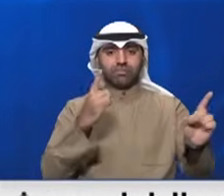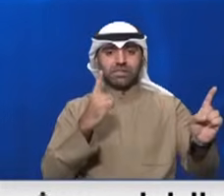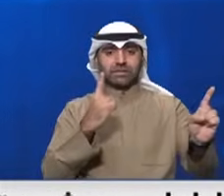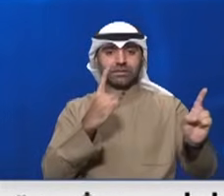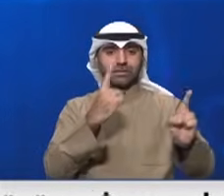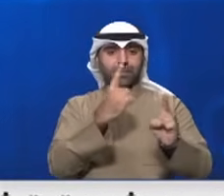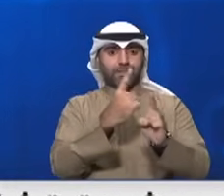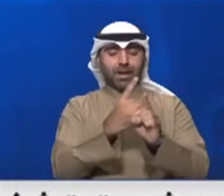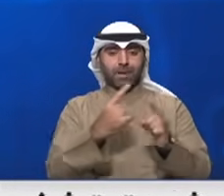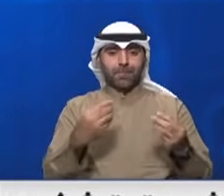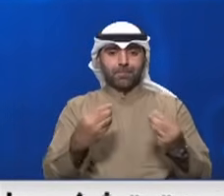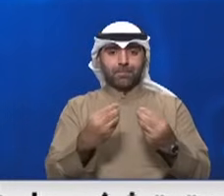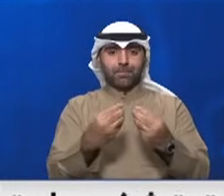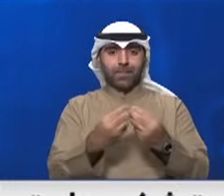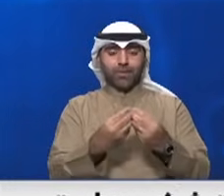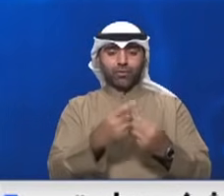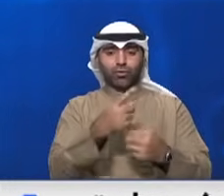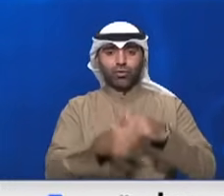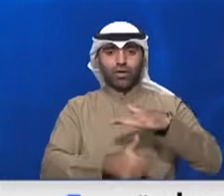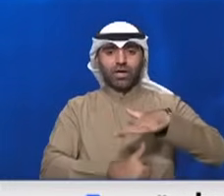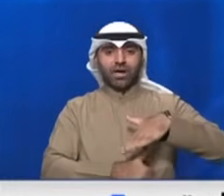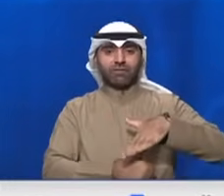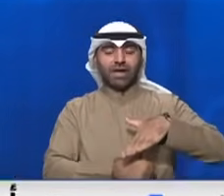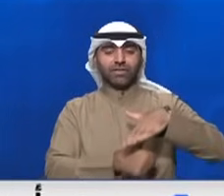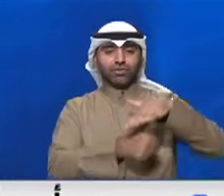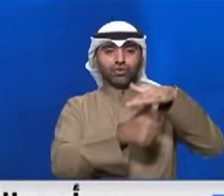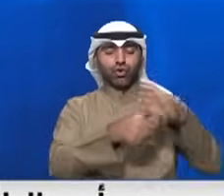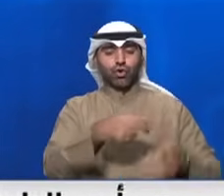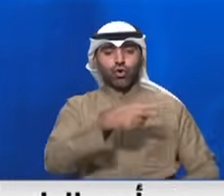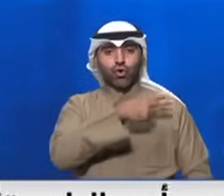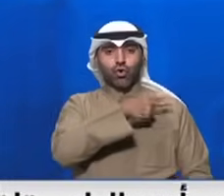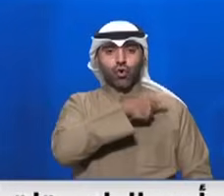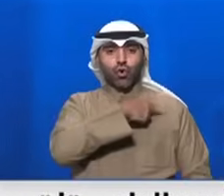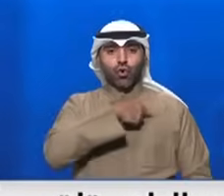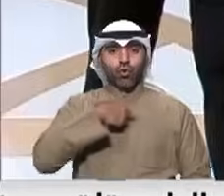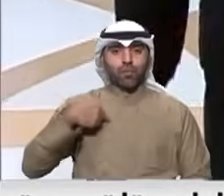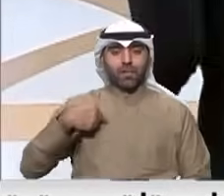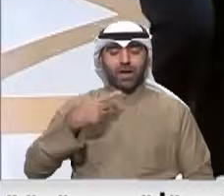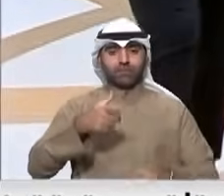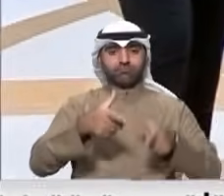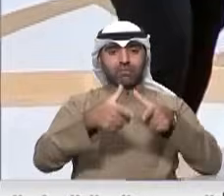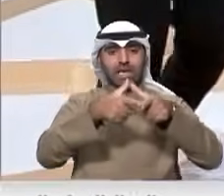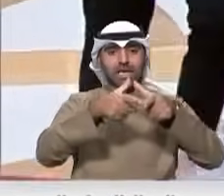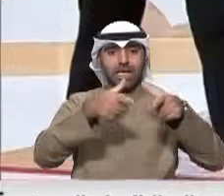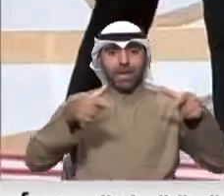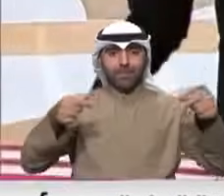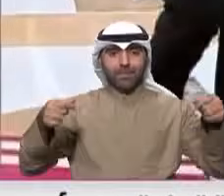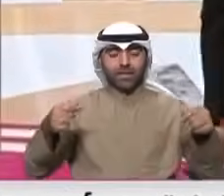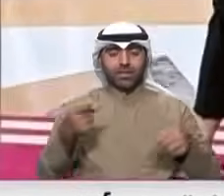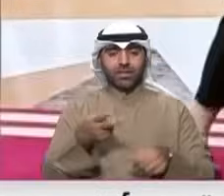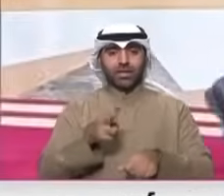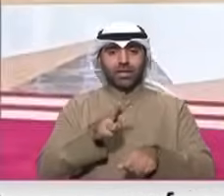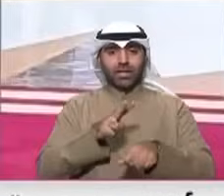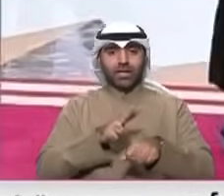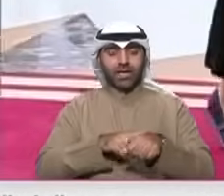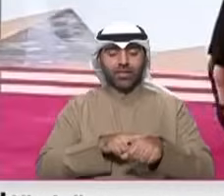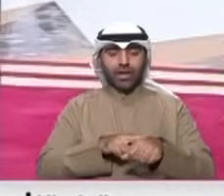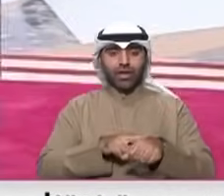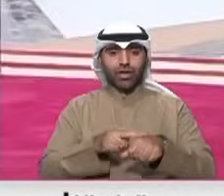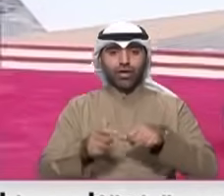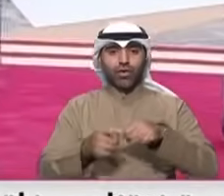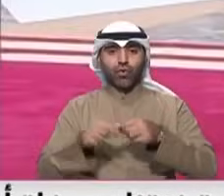المبعوثه الخاصه لمعالي رئيس وزراء اليابان الصديقه فوميو كيشيدا معالي الدكتور ايسو كيوري